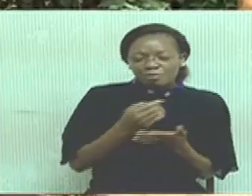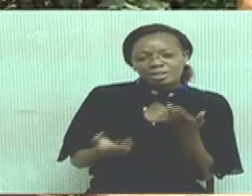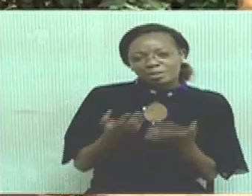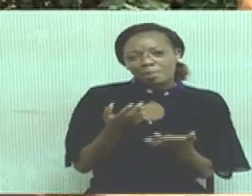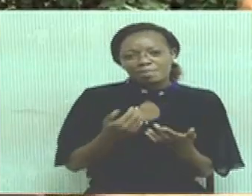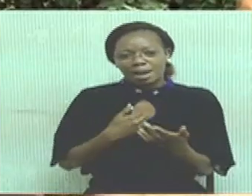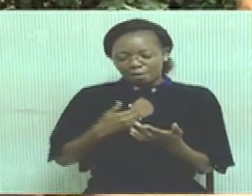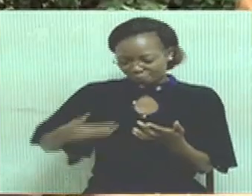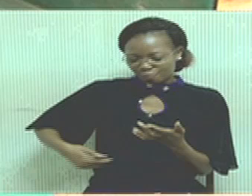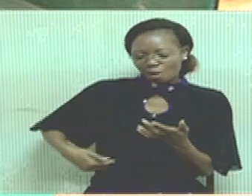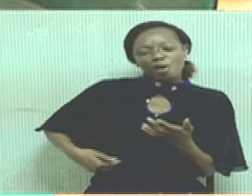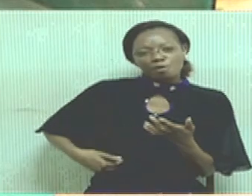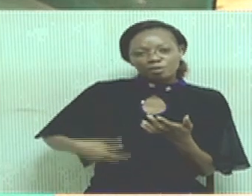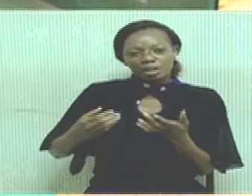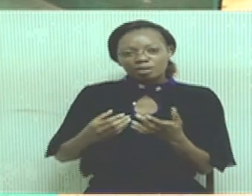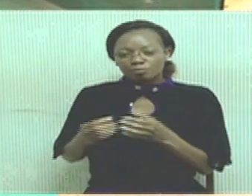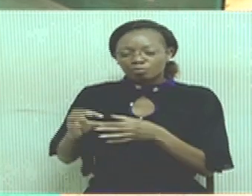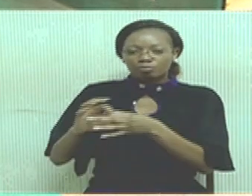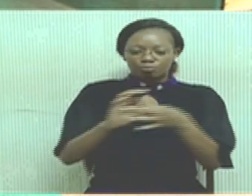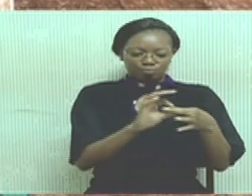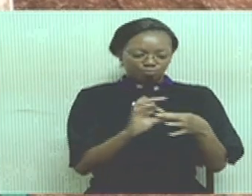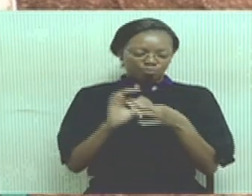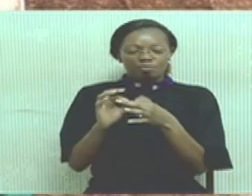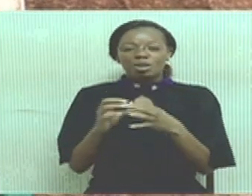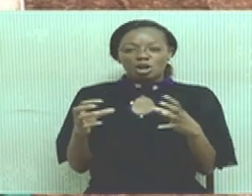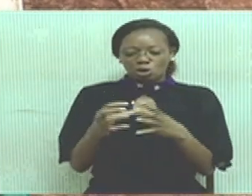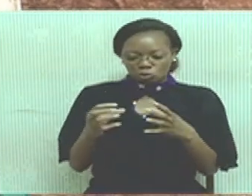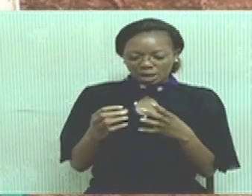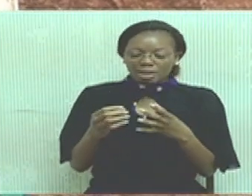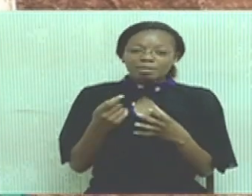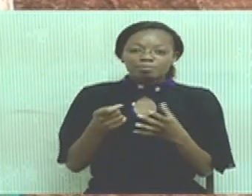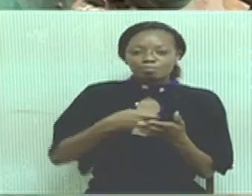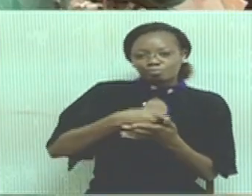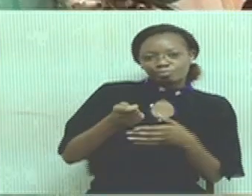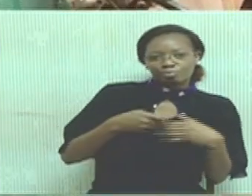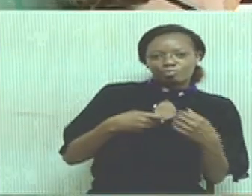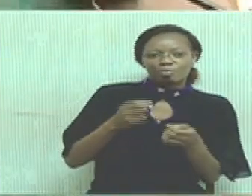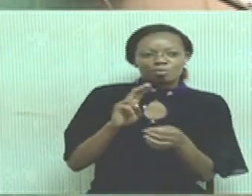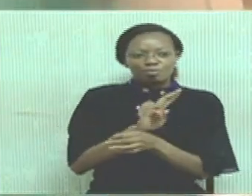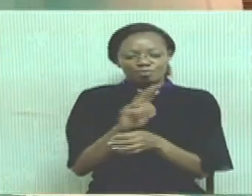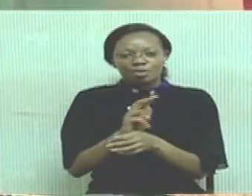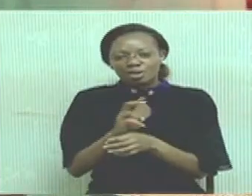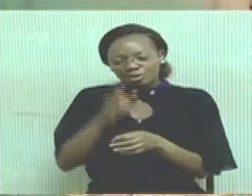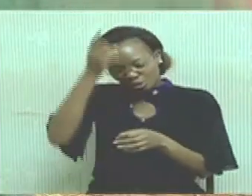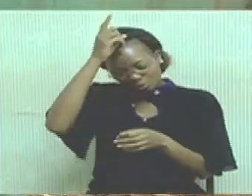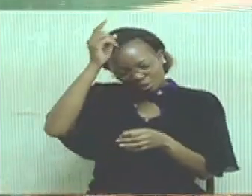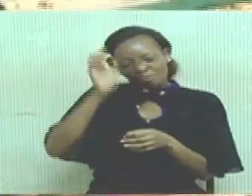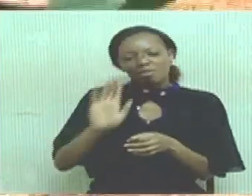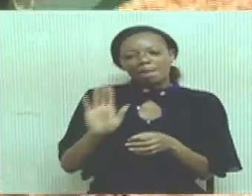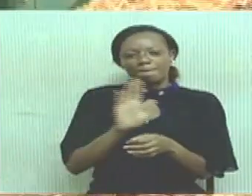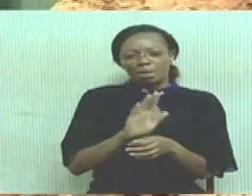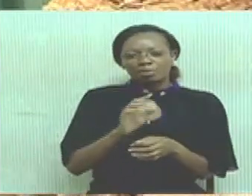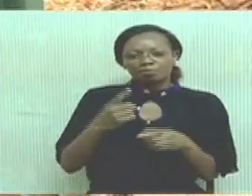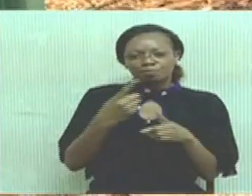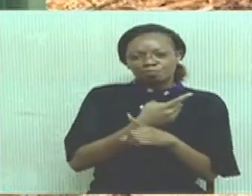na kununua mashine hii kwa sababu ukimaliza kusaga kiasi unachotaka unampa mwenzio. Mashine hii ni rahisi